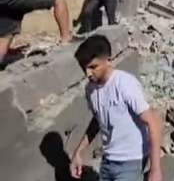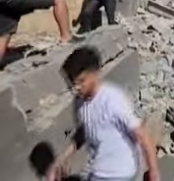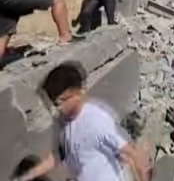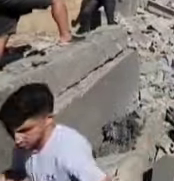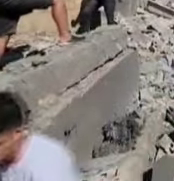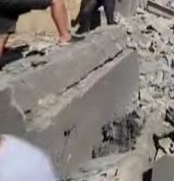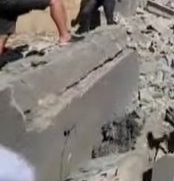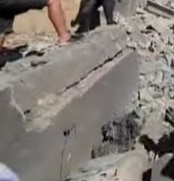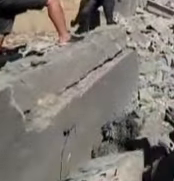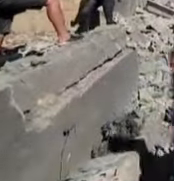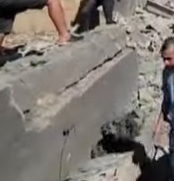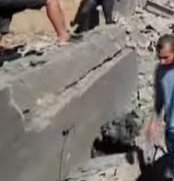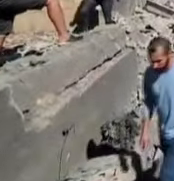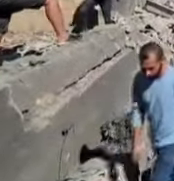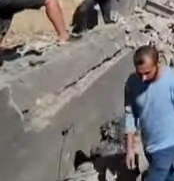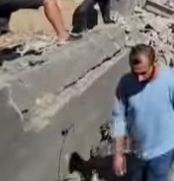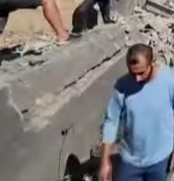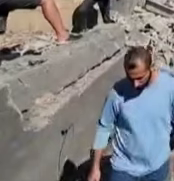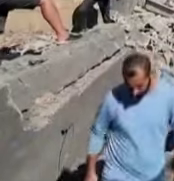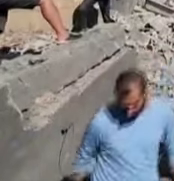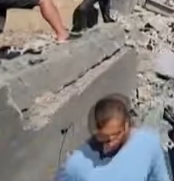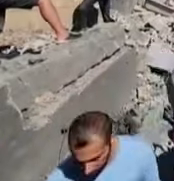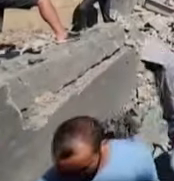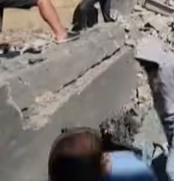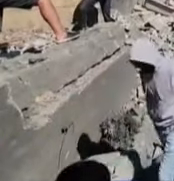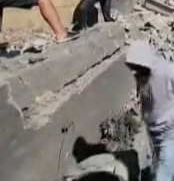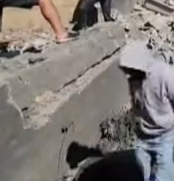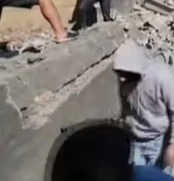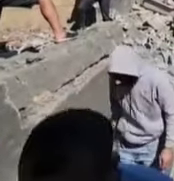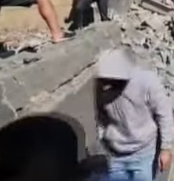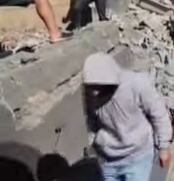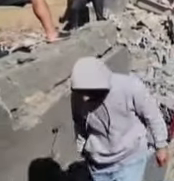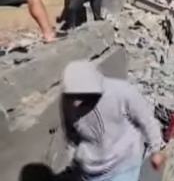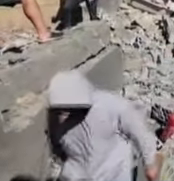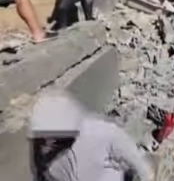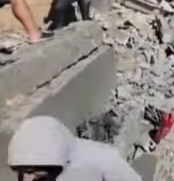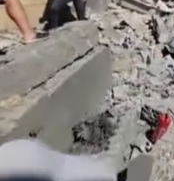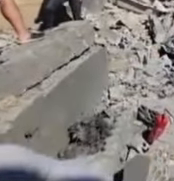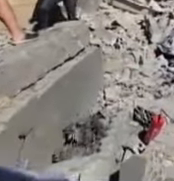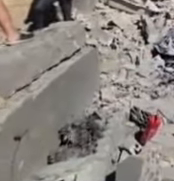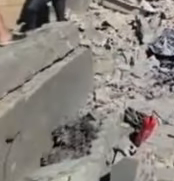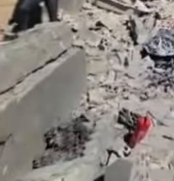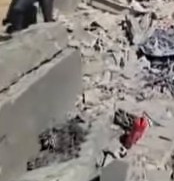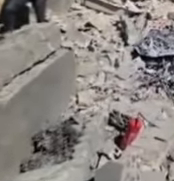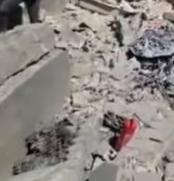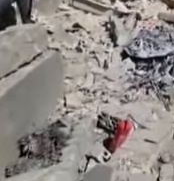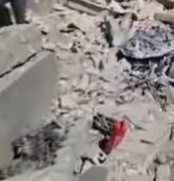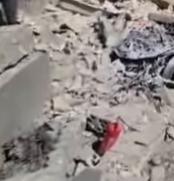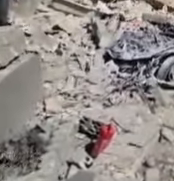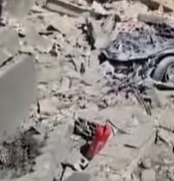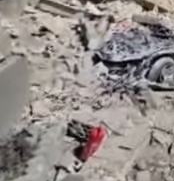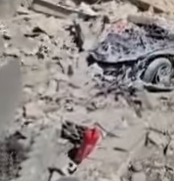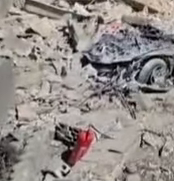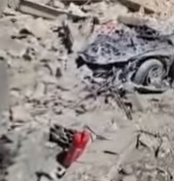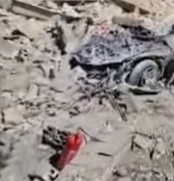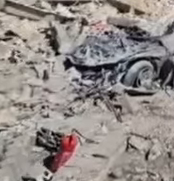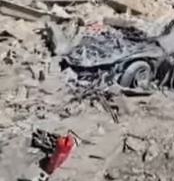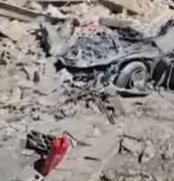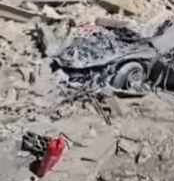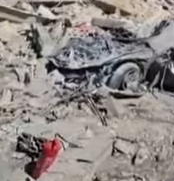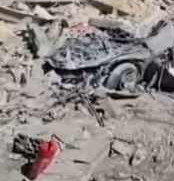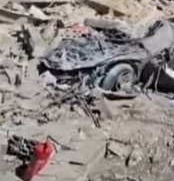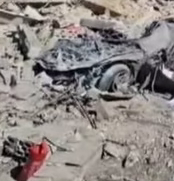على بلدة شمستار مستهدفا منزلا مؤلف من 3 طبقات أدى إلى تدميره وتدمير المنازل المجاورة أدى